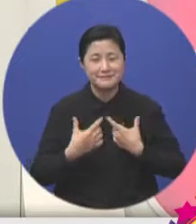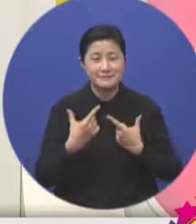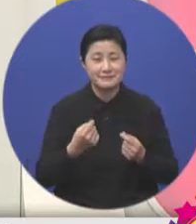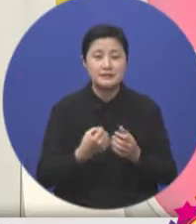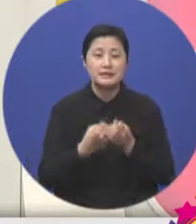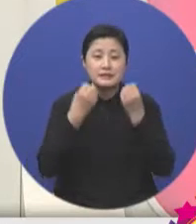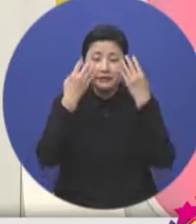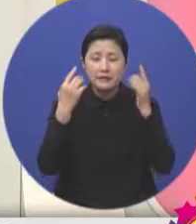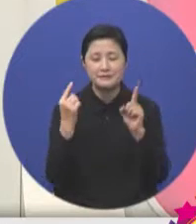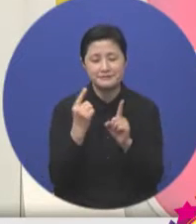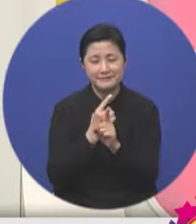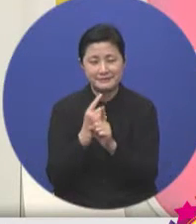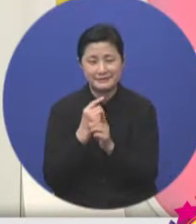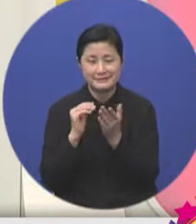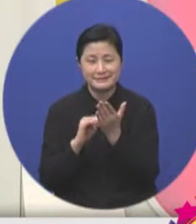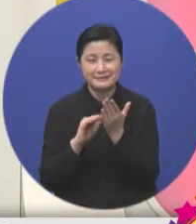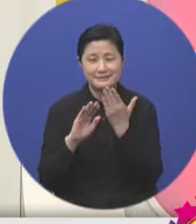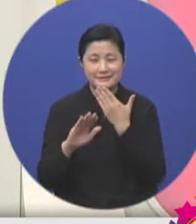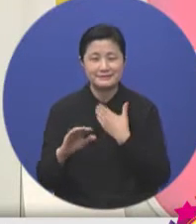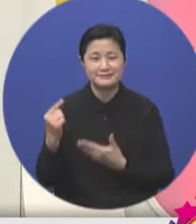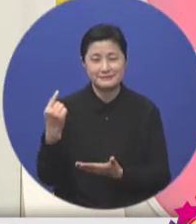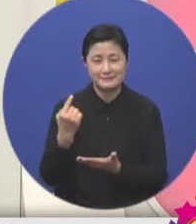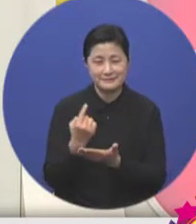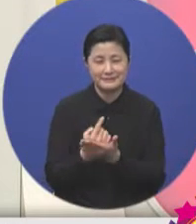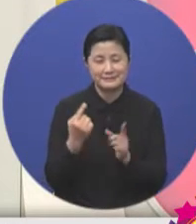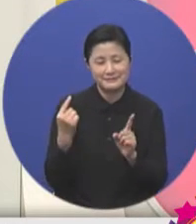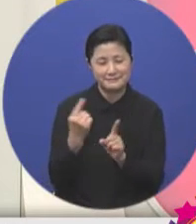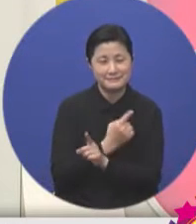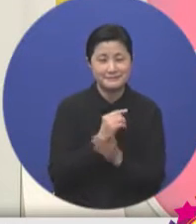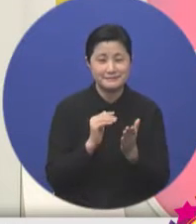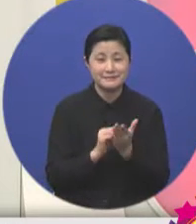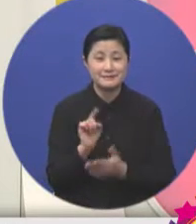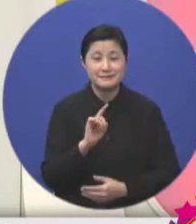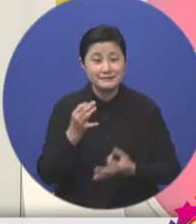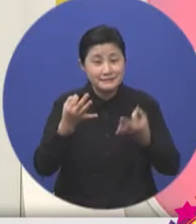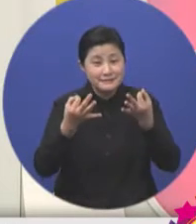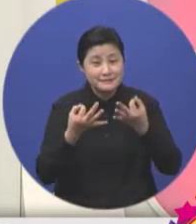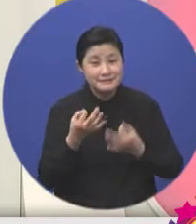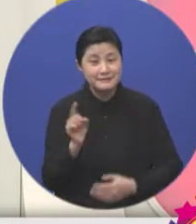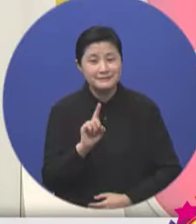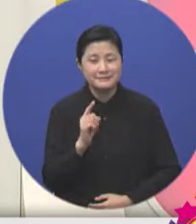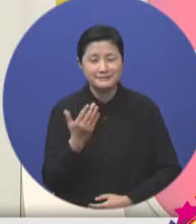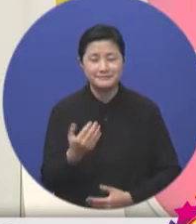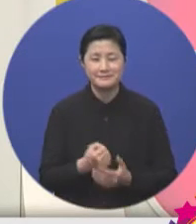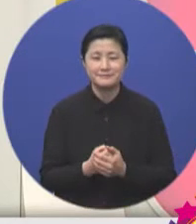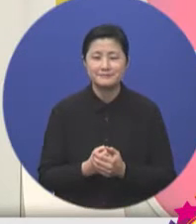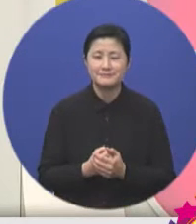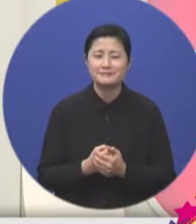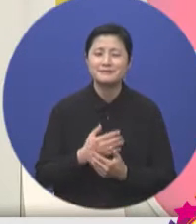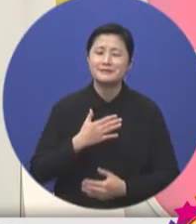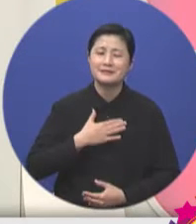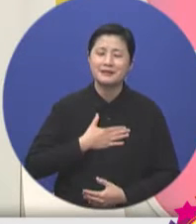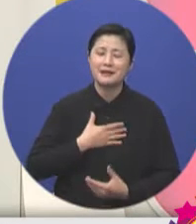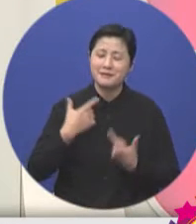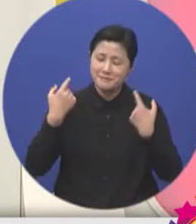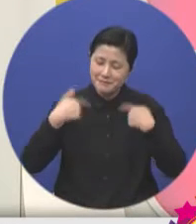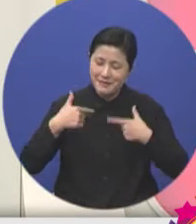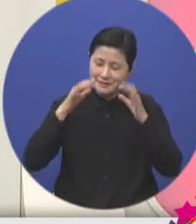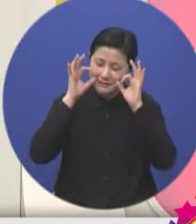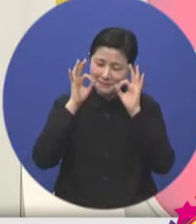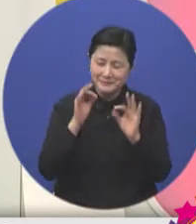이렇게 새롭게 단장이 되면서요. 바뀌었습니다. 어떠세요? 뭐 저상 뭐 만날 뭐 보고 있지